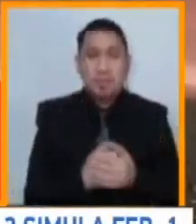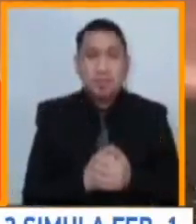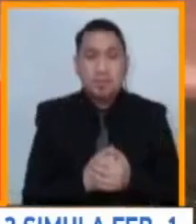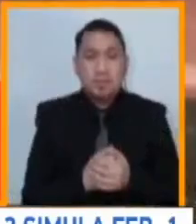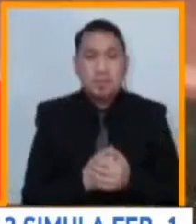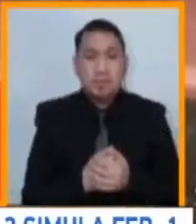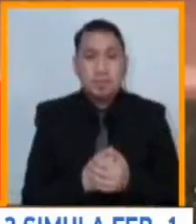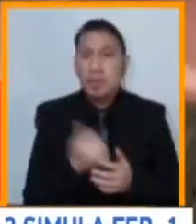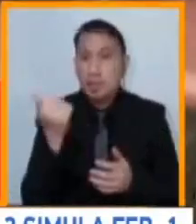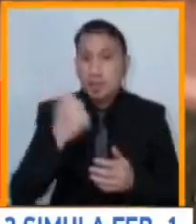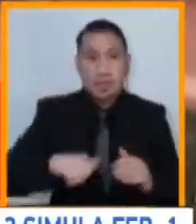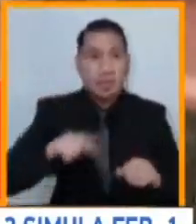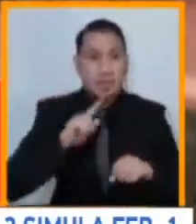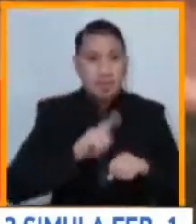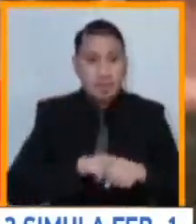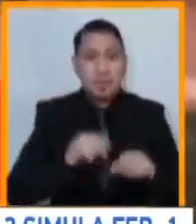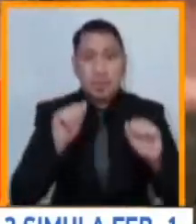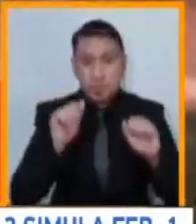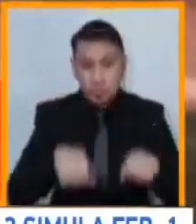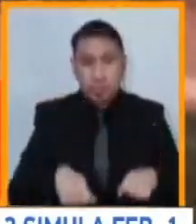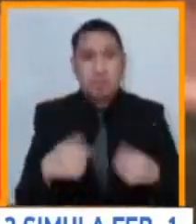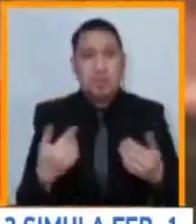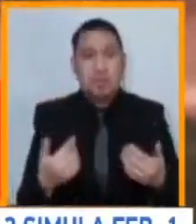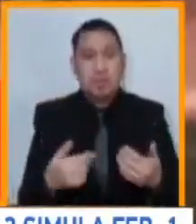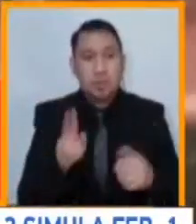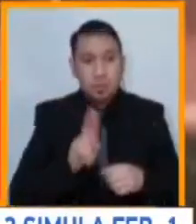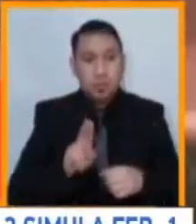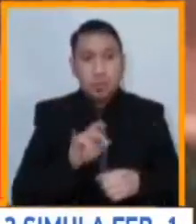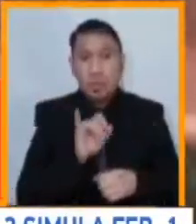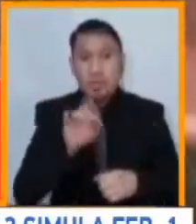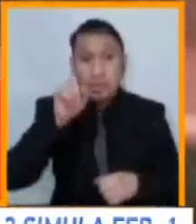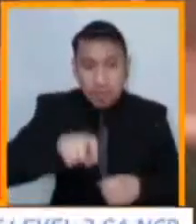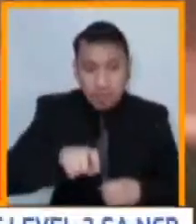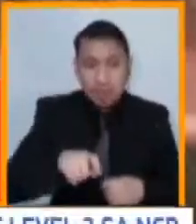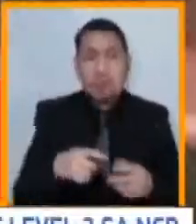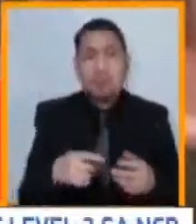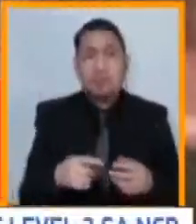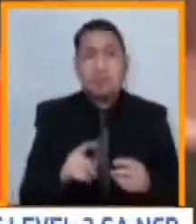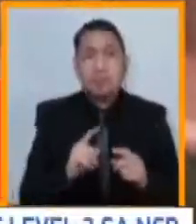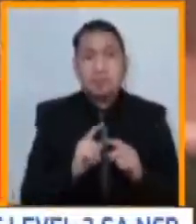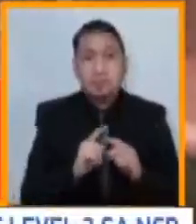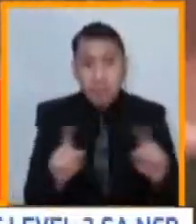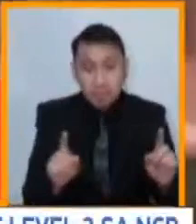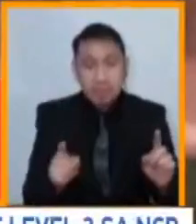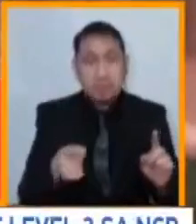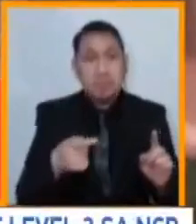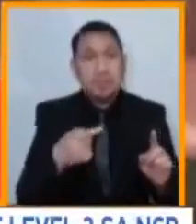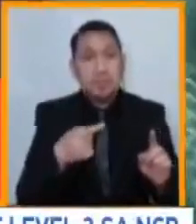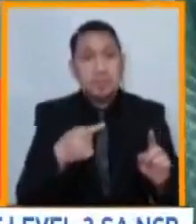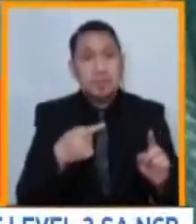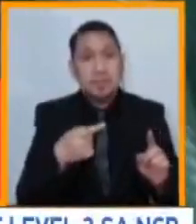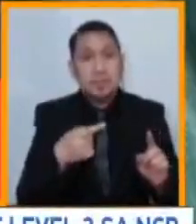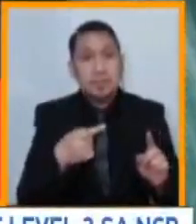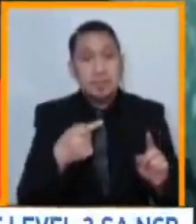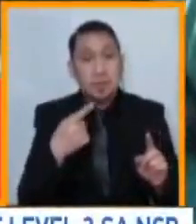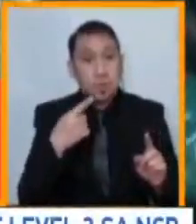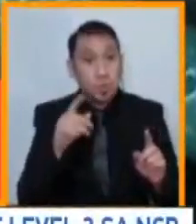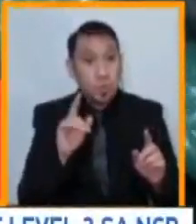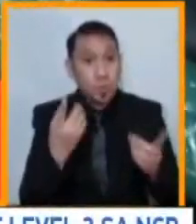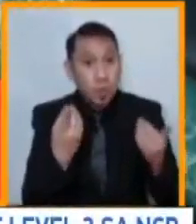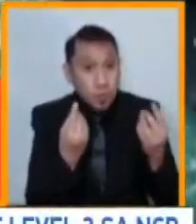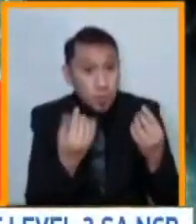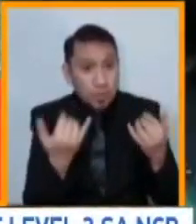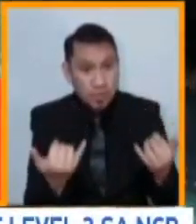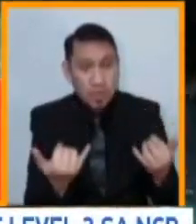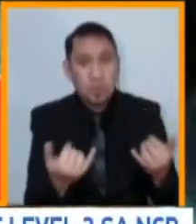pwede mag-operate ito kung kinakailangan po. Pero sabi nga ho natin, isa po sa dalaga sa objectives natin sa ngayon ay paghahanda ay magkaroon